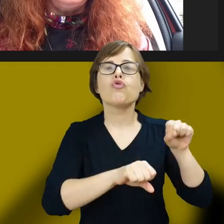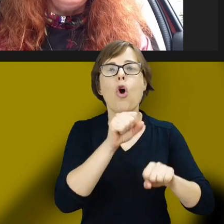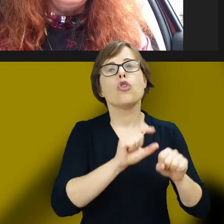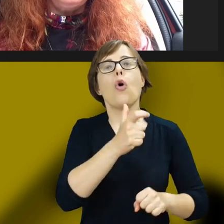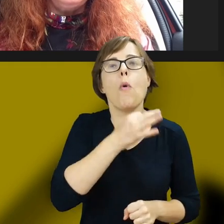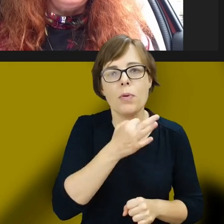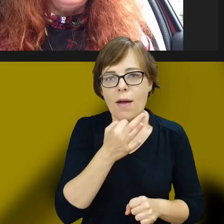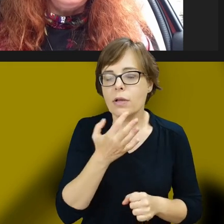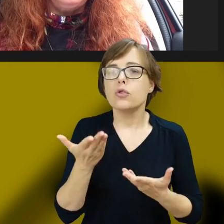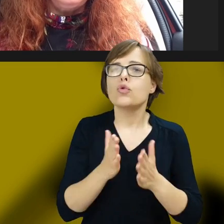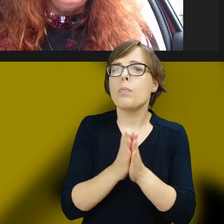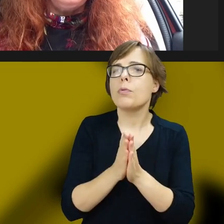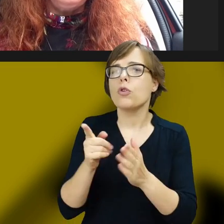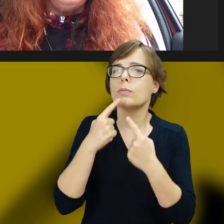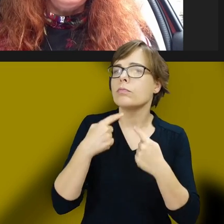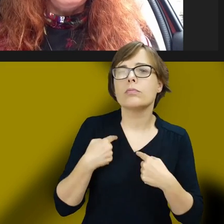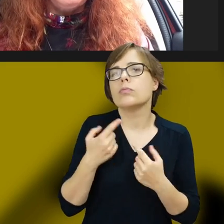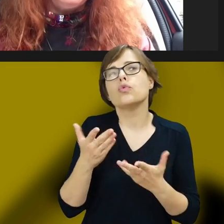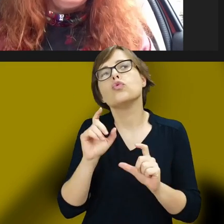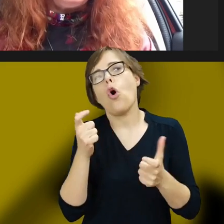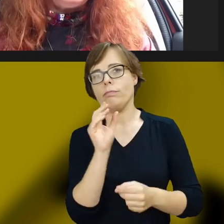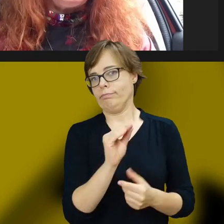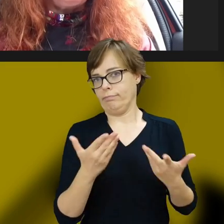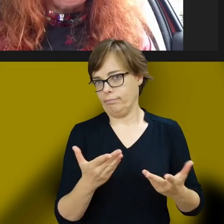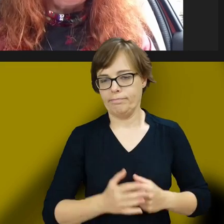jak miałoby wyglądać egzekwowanie prawa do informacji publicznej?